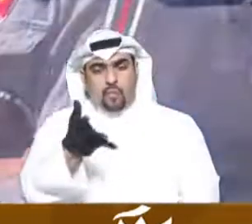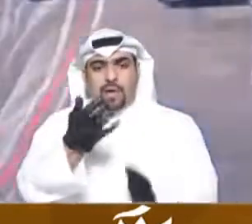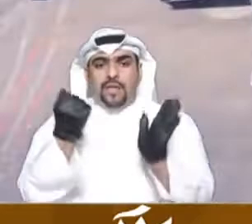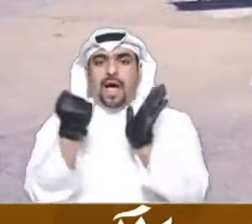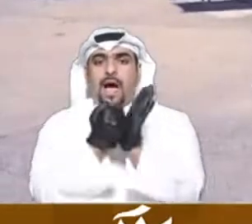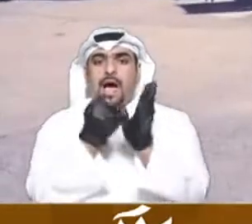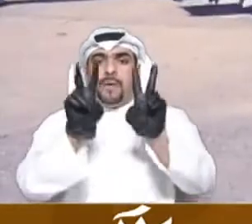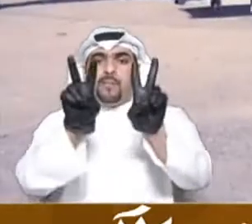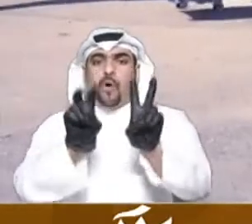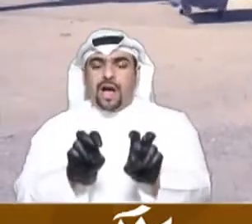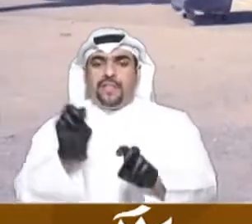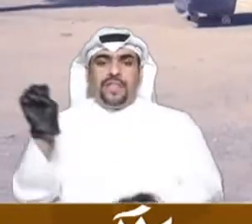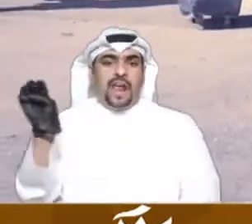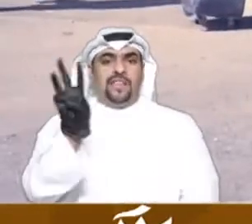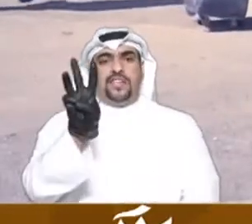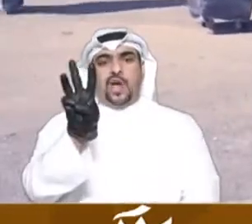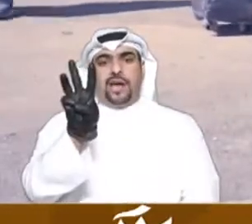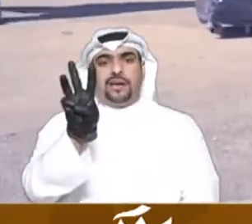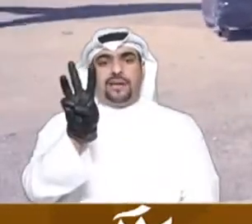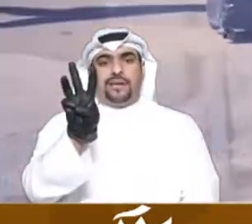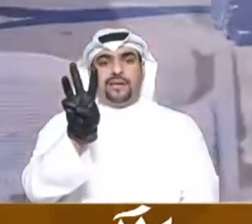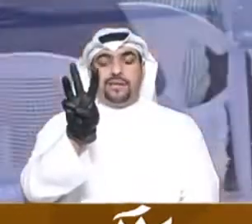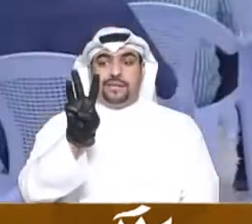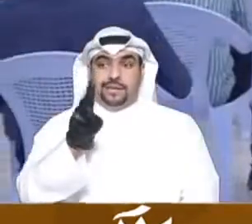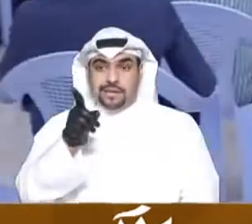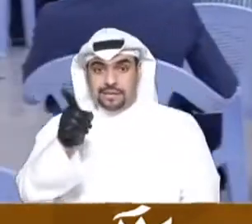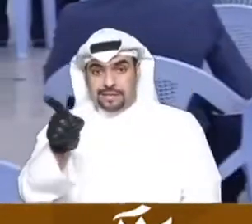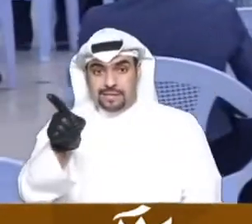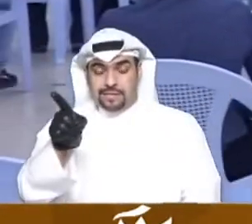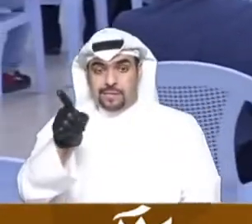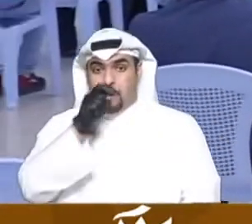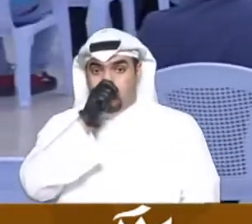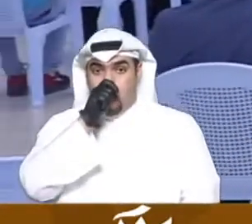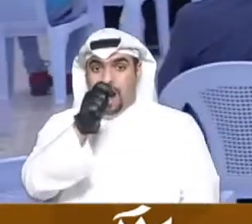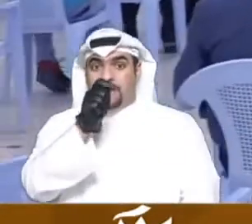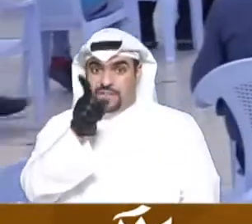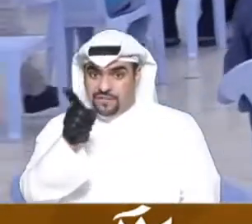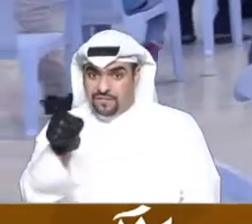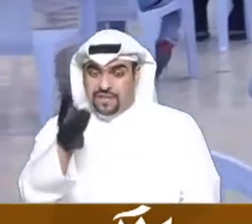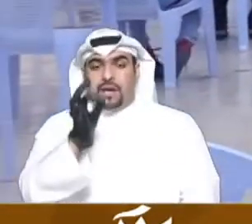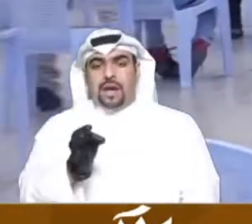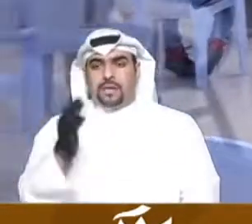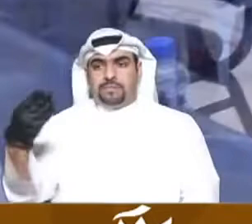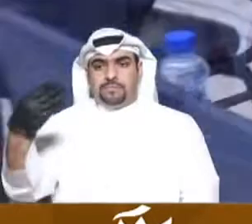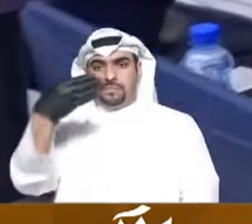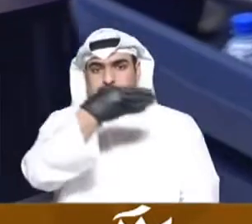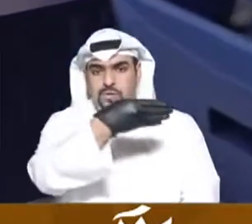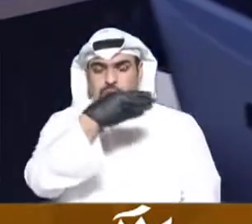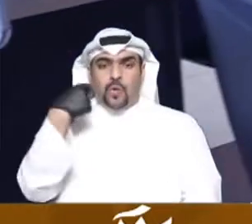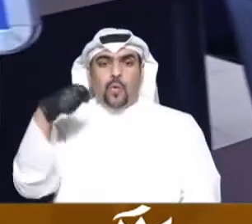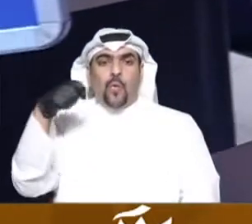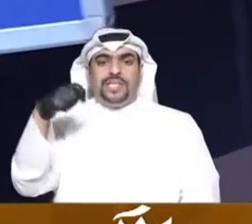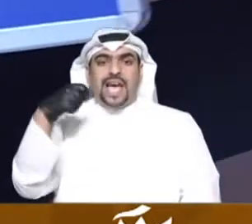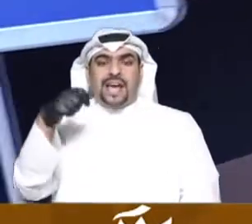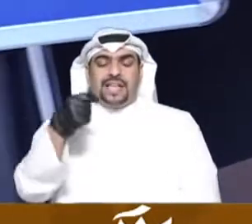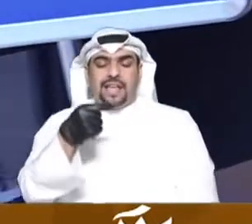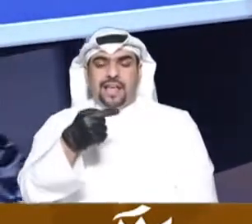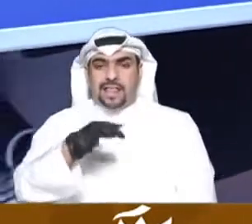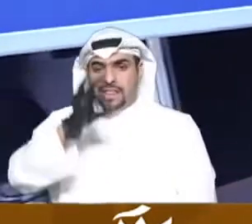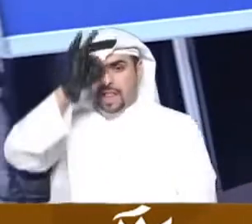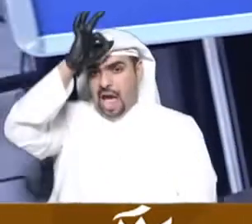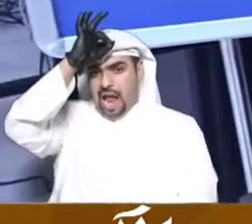بعد 3 شهور يعدل عد وضعه، يتم تعديل وضعه من خلال يدخل في الموقع وزاره الداخليه. نعم. ويسجل بياناته، بس هذه فتره